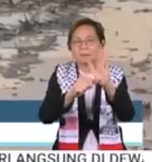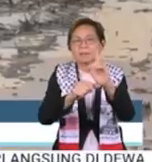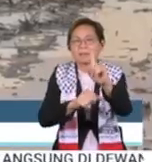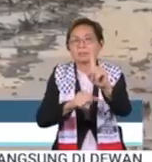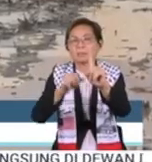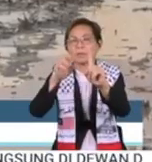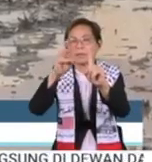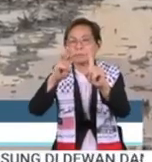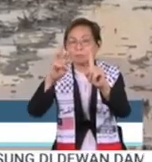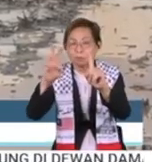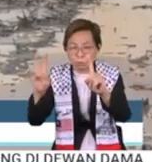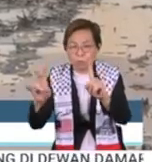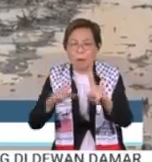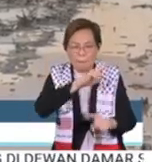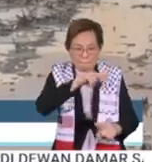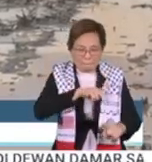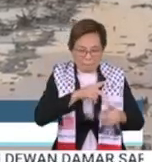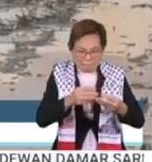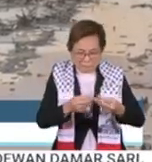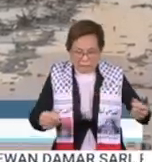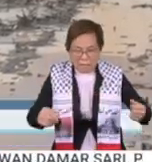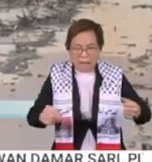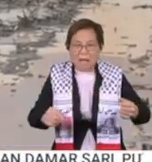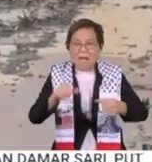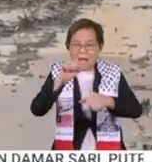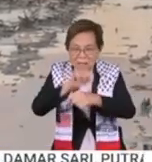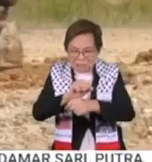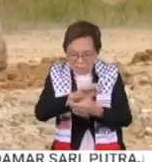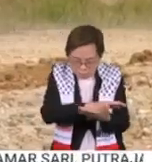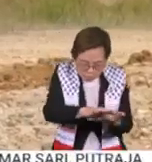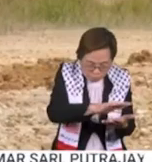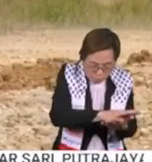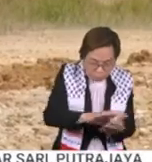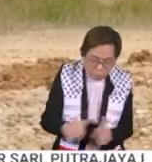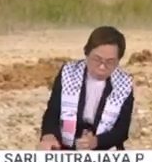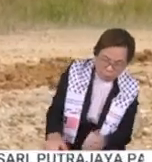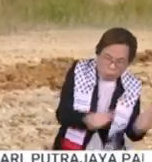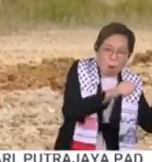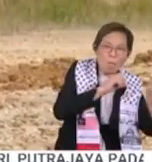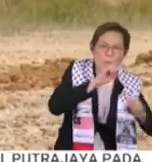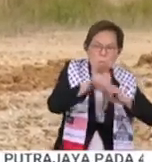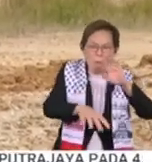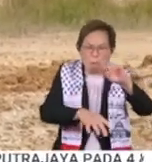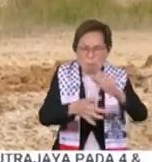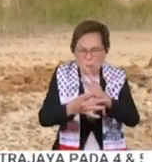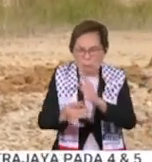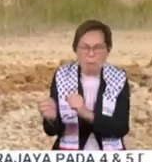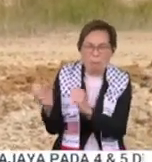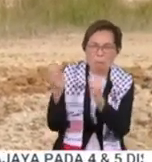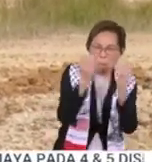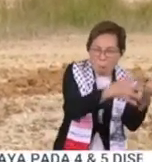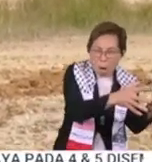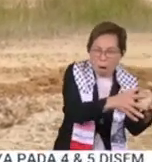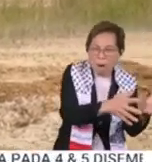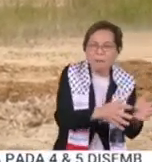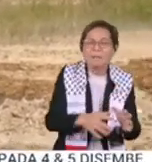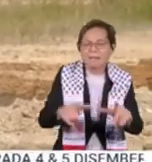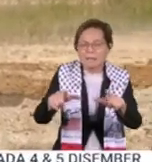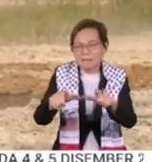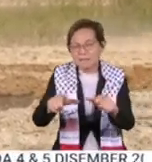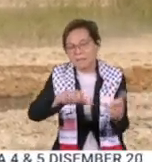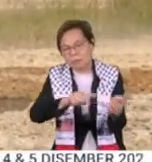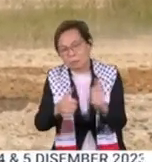Ia bagi mengarahkan pemilik tanah berkenaan melakukan kerja-kerja pembersihan dan melupuskan sisa buangan ke premis yang dilesenkan oleh